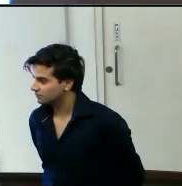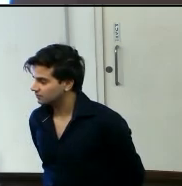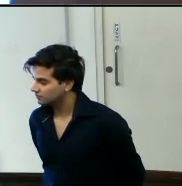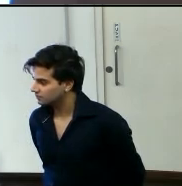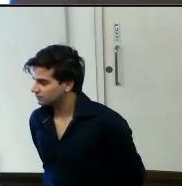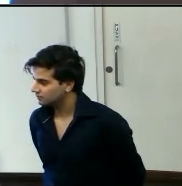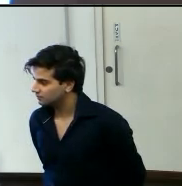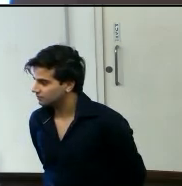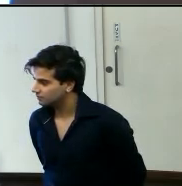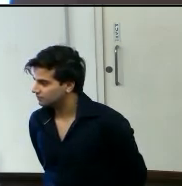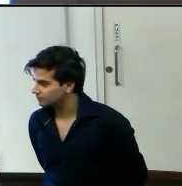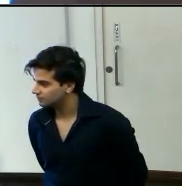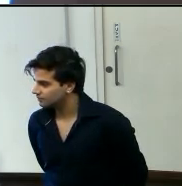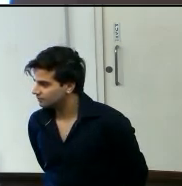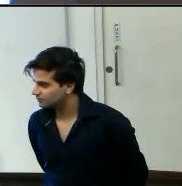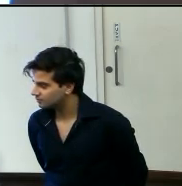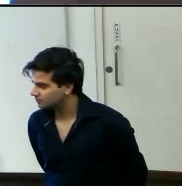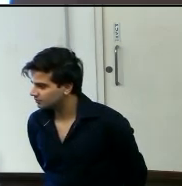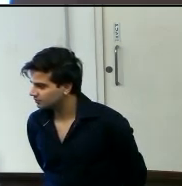ಹಾಂ,